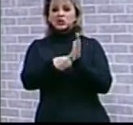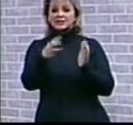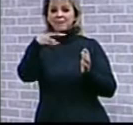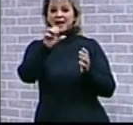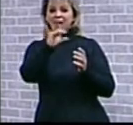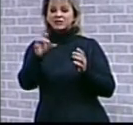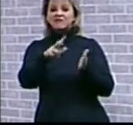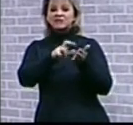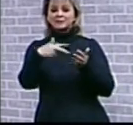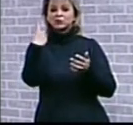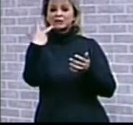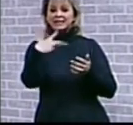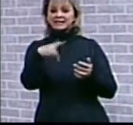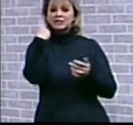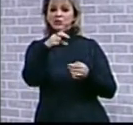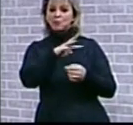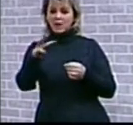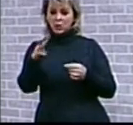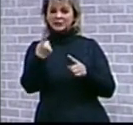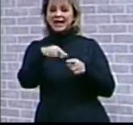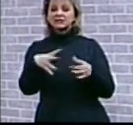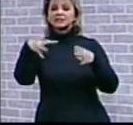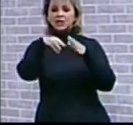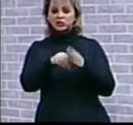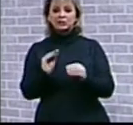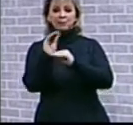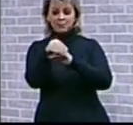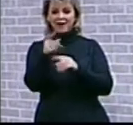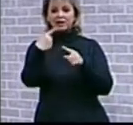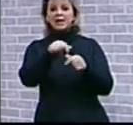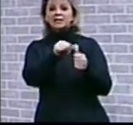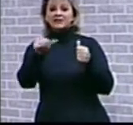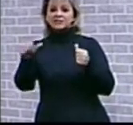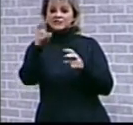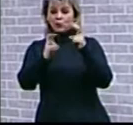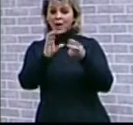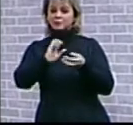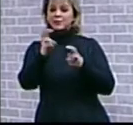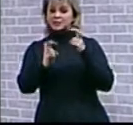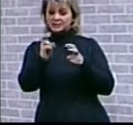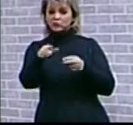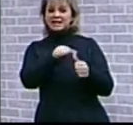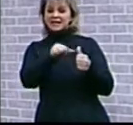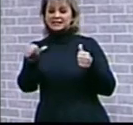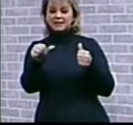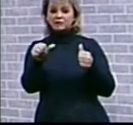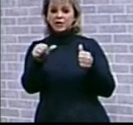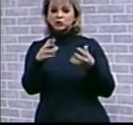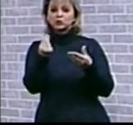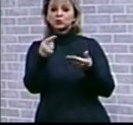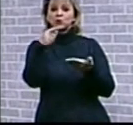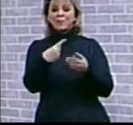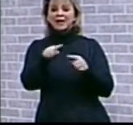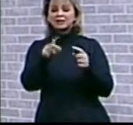6 миллиардов 831 миллион. Это значительная прибавка, это в основном от производства, и основная сумма – это